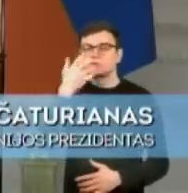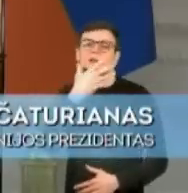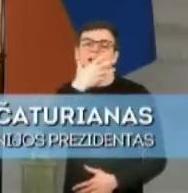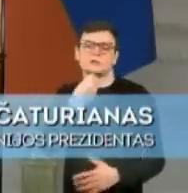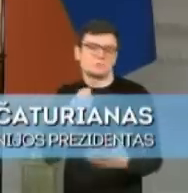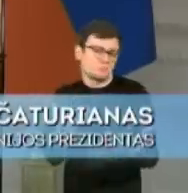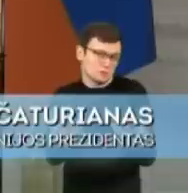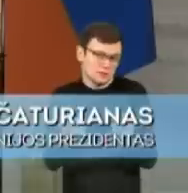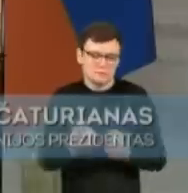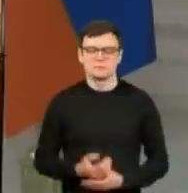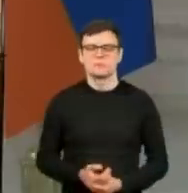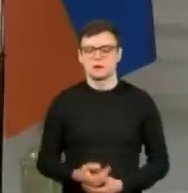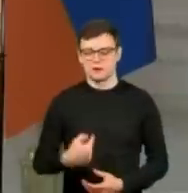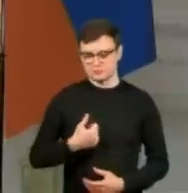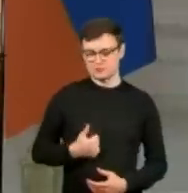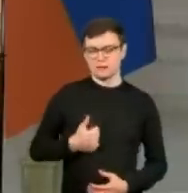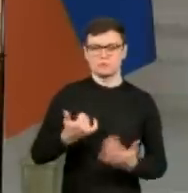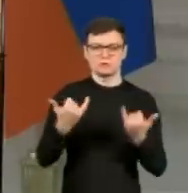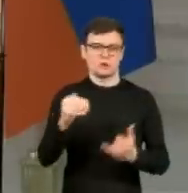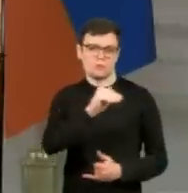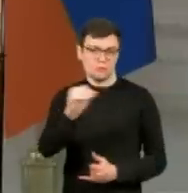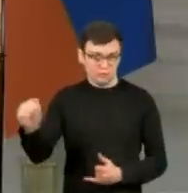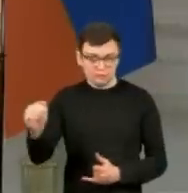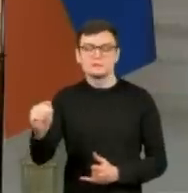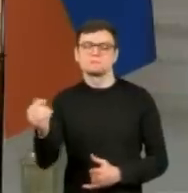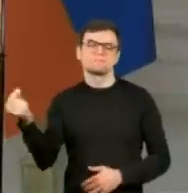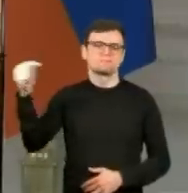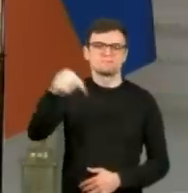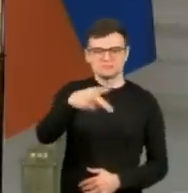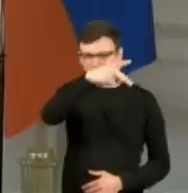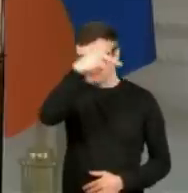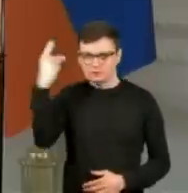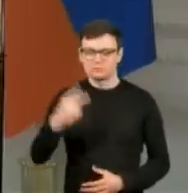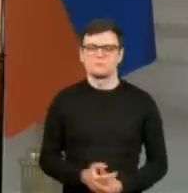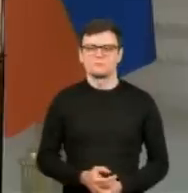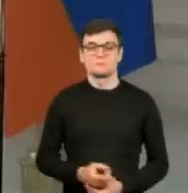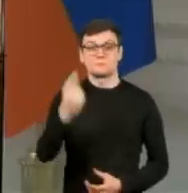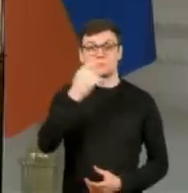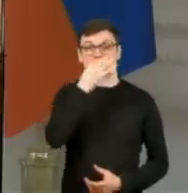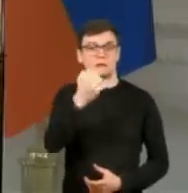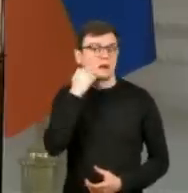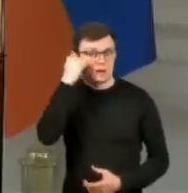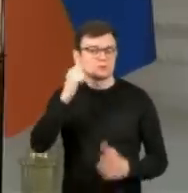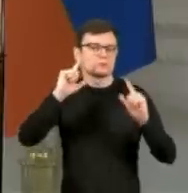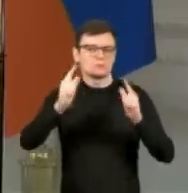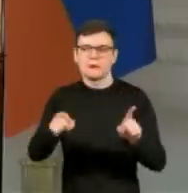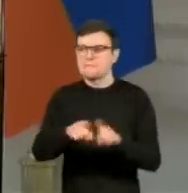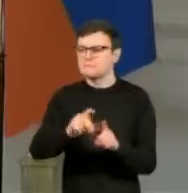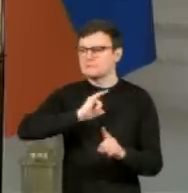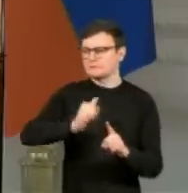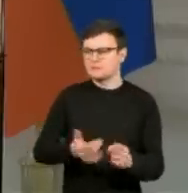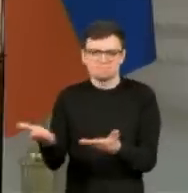Man didelė garbė šiandien su oficialiu vizitu lankytis Lietuvos Respublikoje ir esu dėkingas už parodytą svetingumą man ir